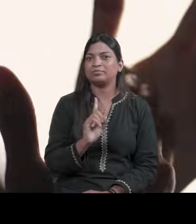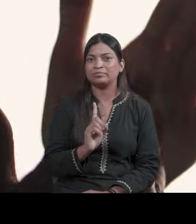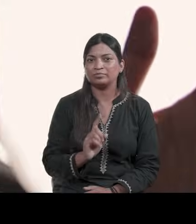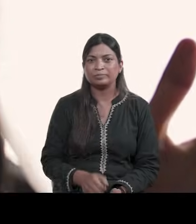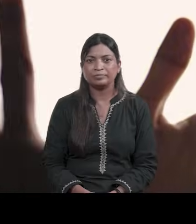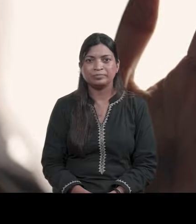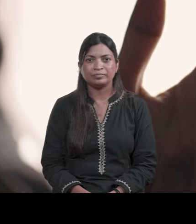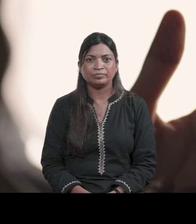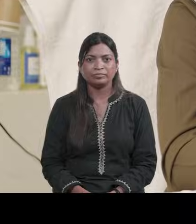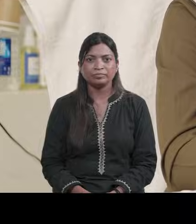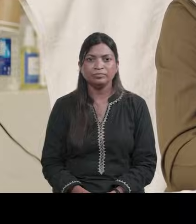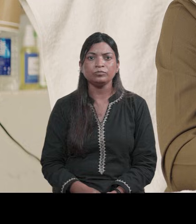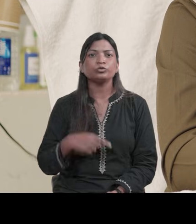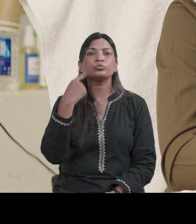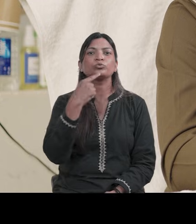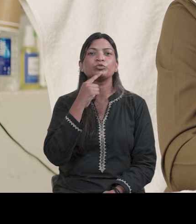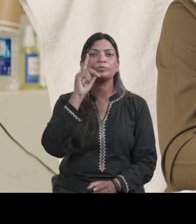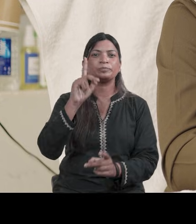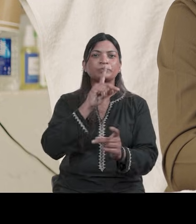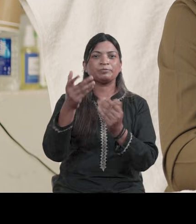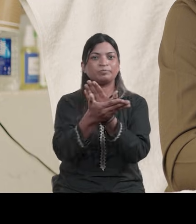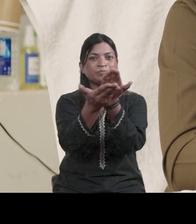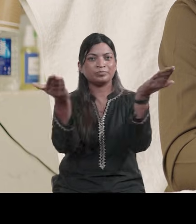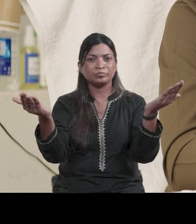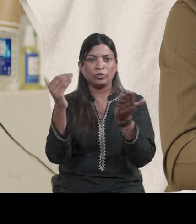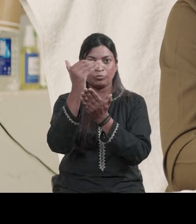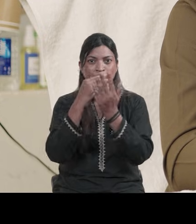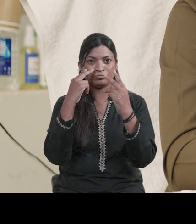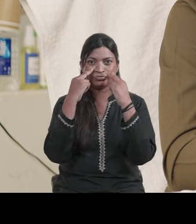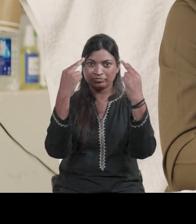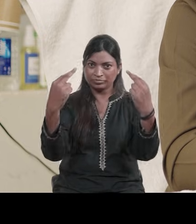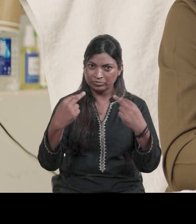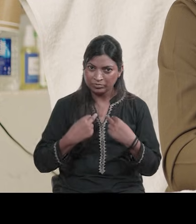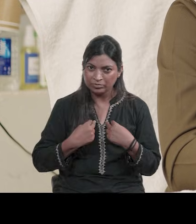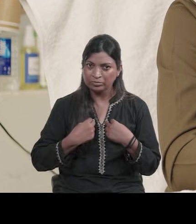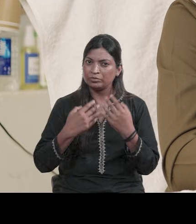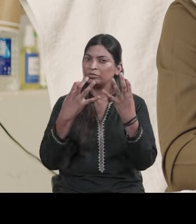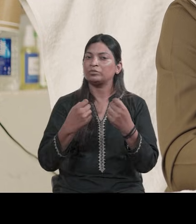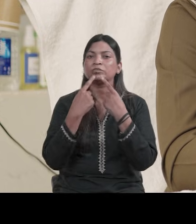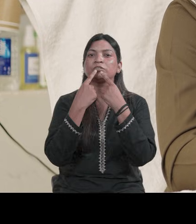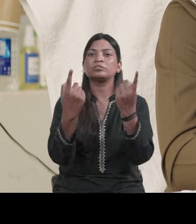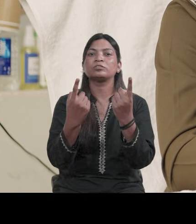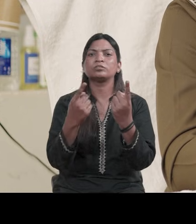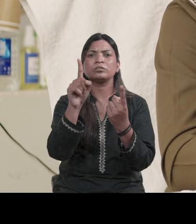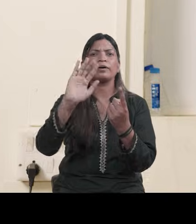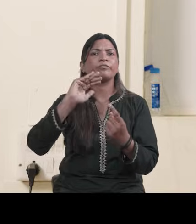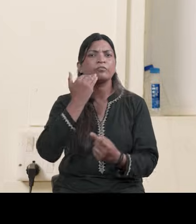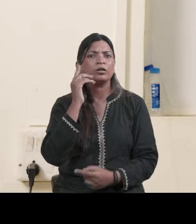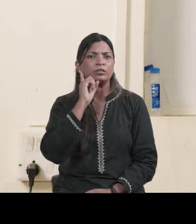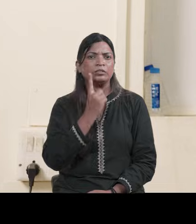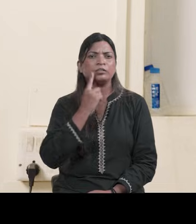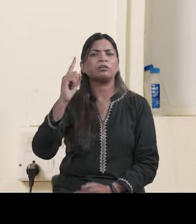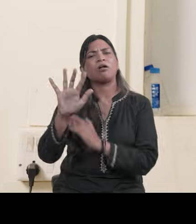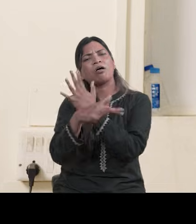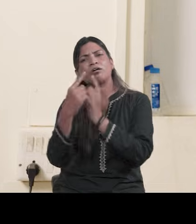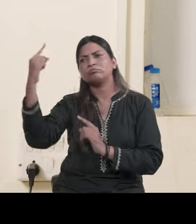संदेश जो इस प्रोग्राम को देख रहे हैं या सुन रहे हैं उनके लिए यही है कि इस तरह का कोई भी मूक बधिर कवि